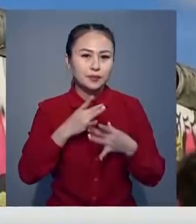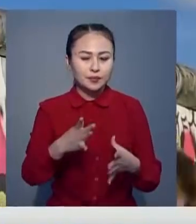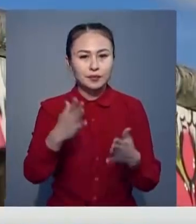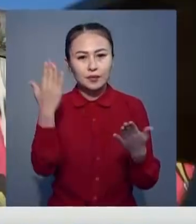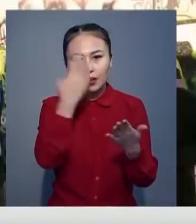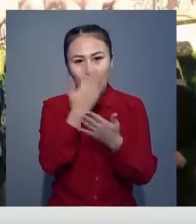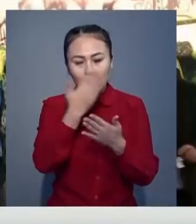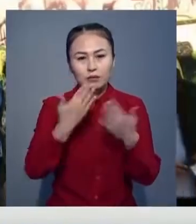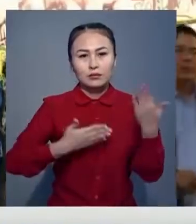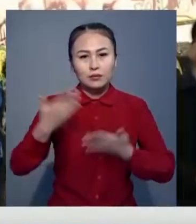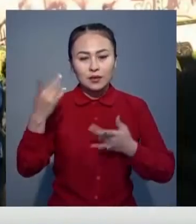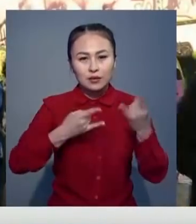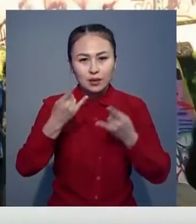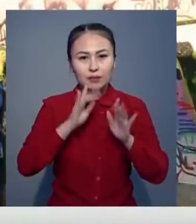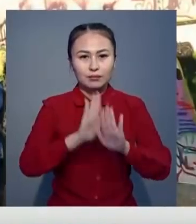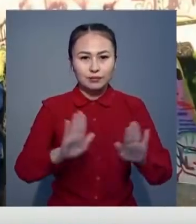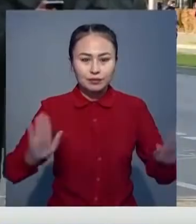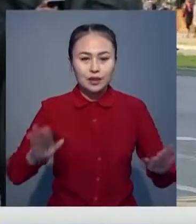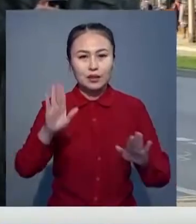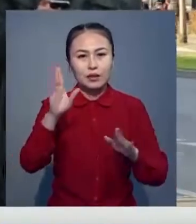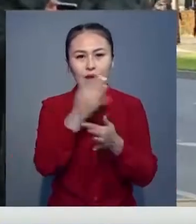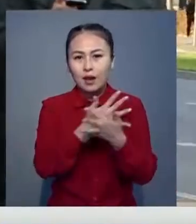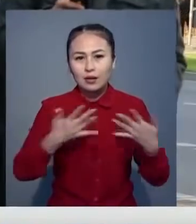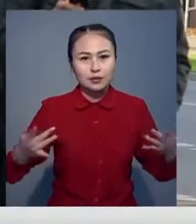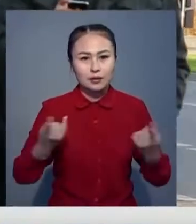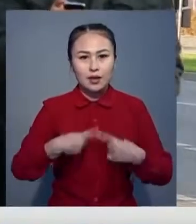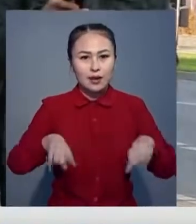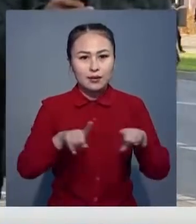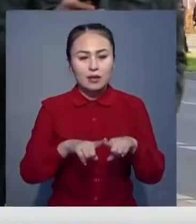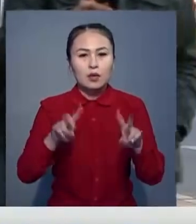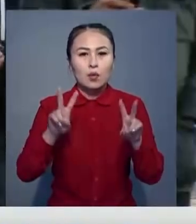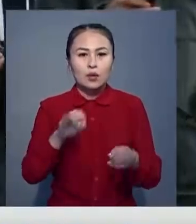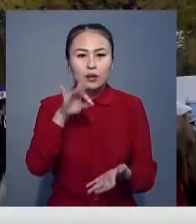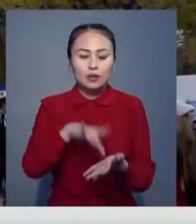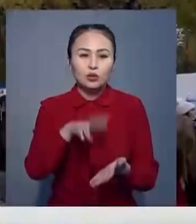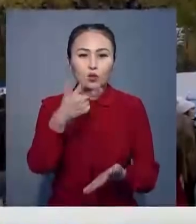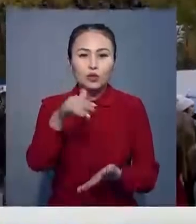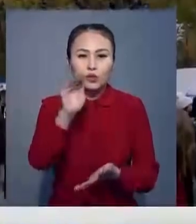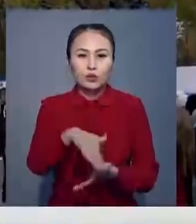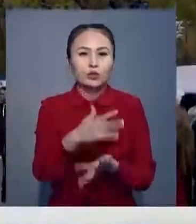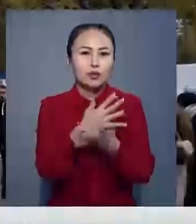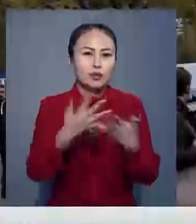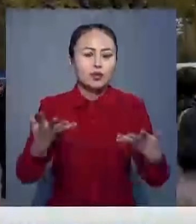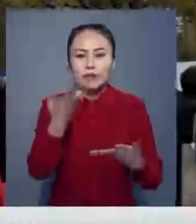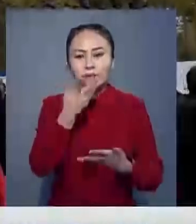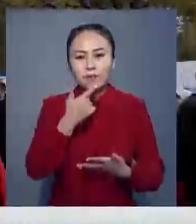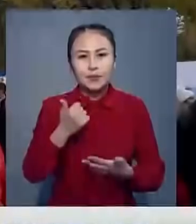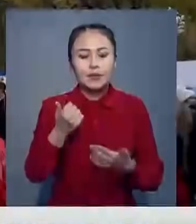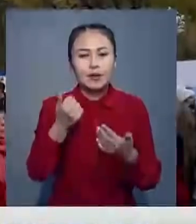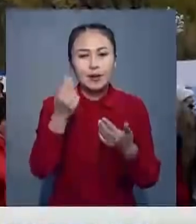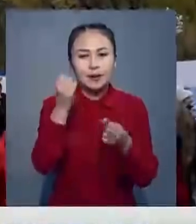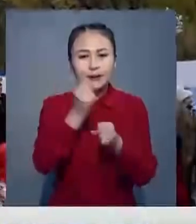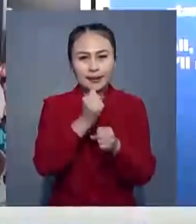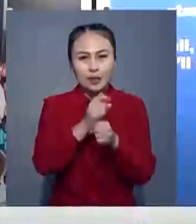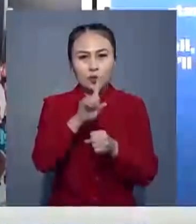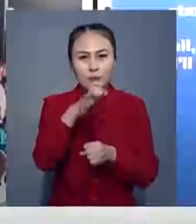көрме, киноқойылымдар, әдеби кештер сынды бірнеше жүздеген шара ұйымдастырылды. Шаһар орталығында 30 мың түрлі түсті таспадан